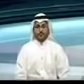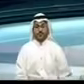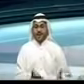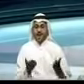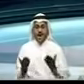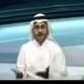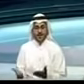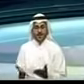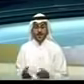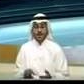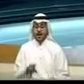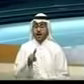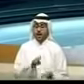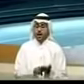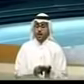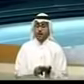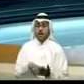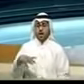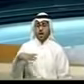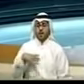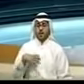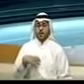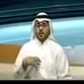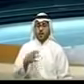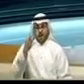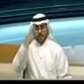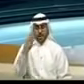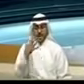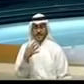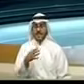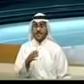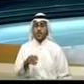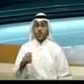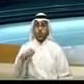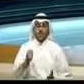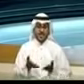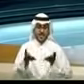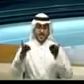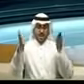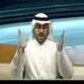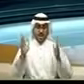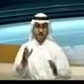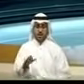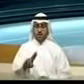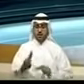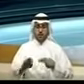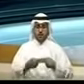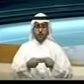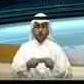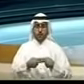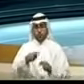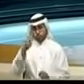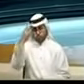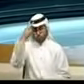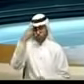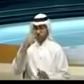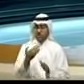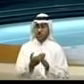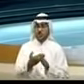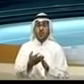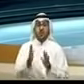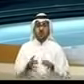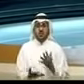أهلا بكم. أكد صاحب السمو الملكي الأمير عبد العزيز بن سعود بن نايف بن عبد العزيز وزير الداخلية شجب المملكة واستنكارها لما